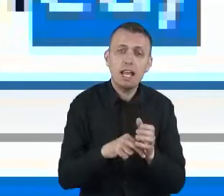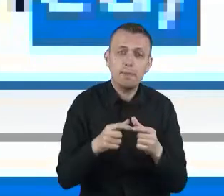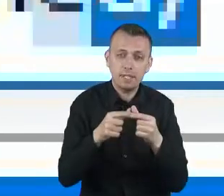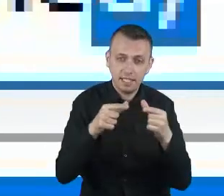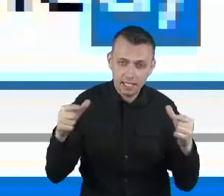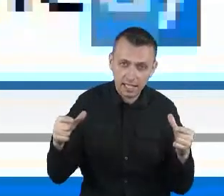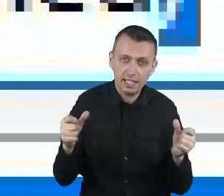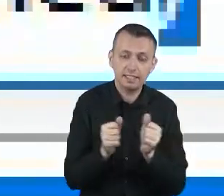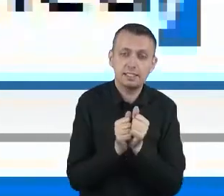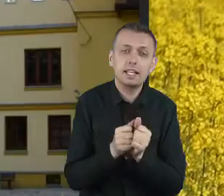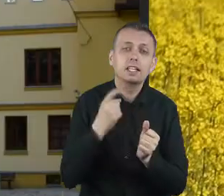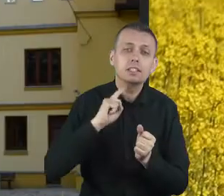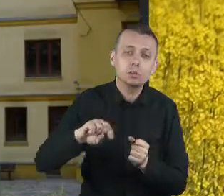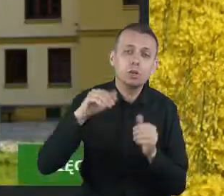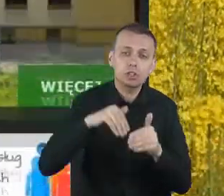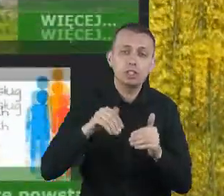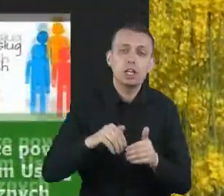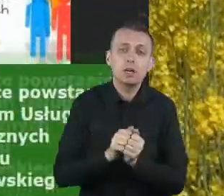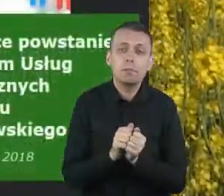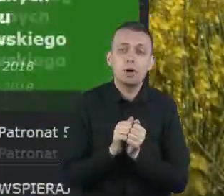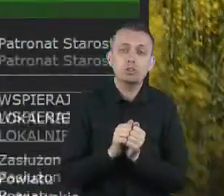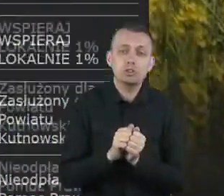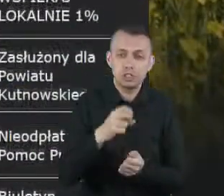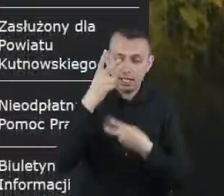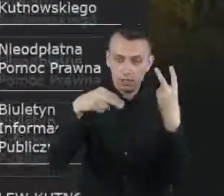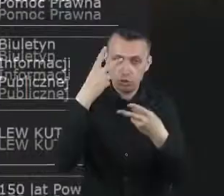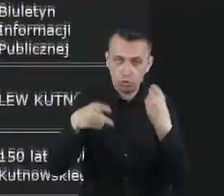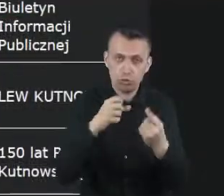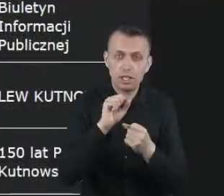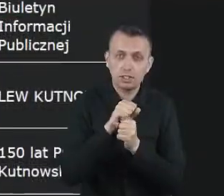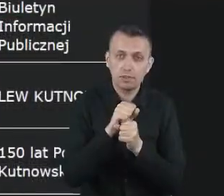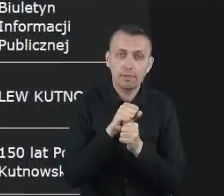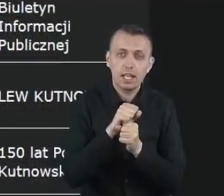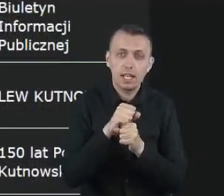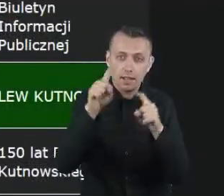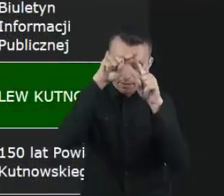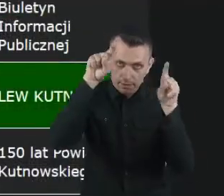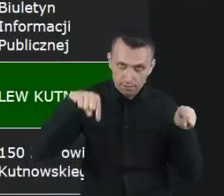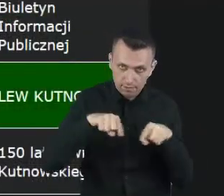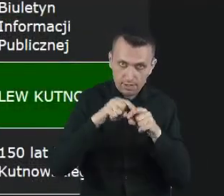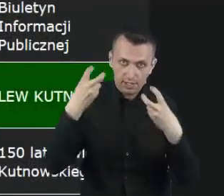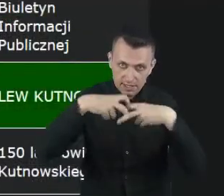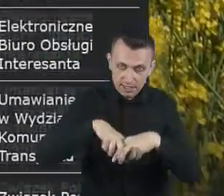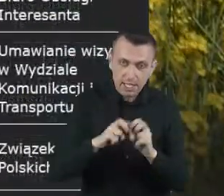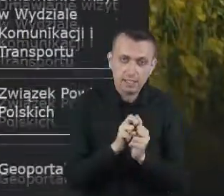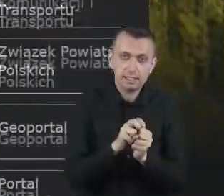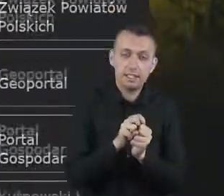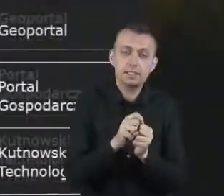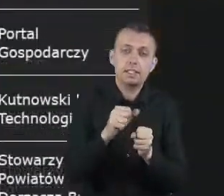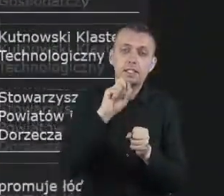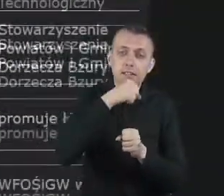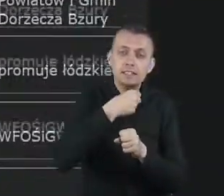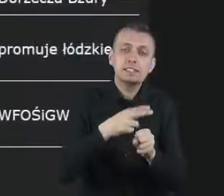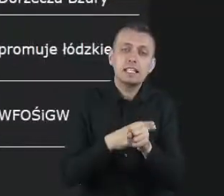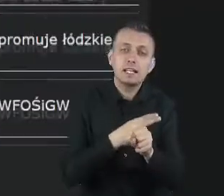zgłoszeń oraz deklarację uczestnictwa można pobrać na stronie Starostwa Powiatowego w Kutnie, powiatkutno.eu, w zakładce Lew